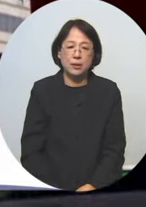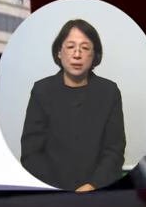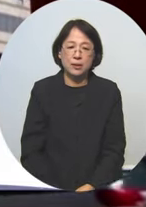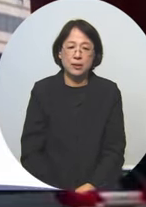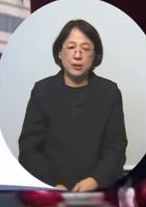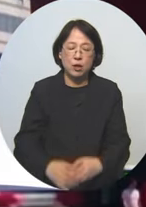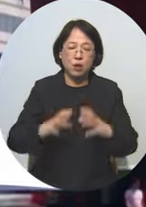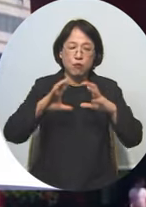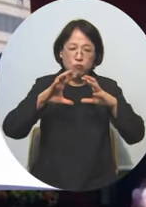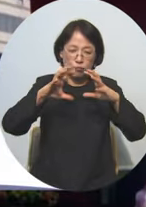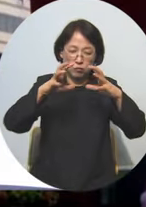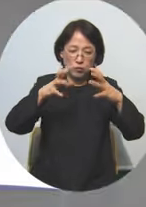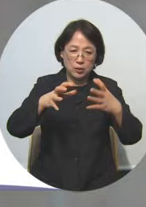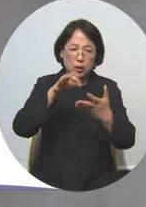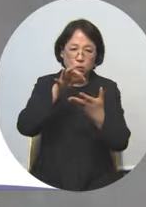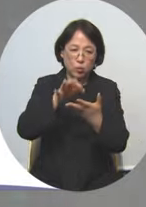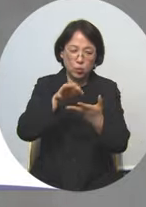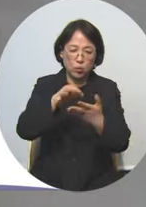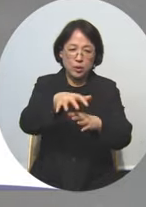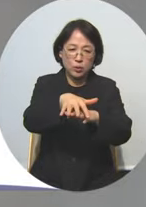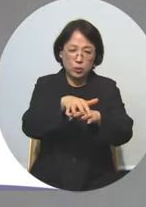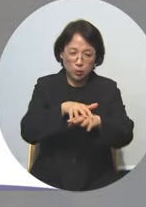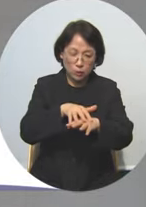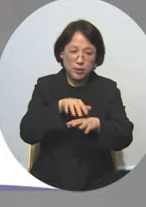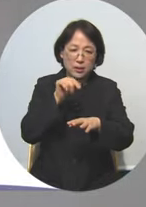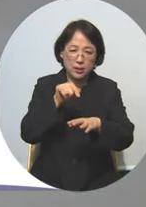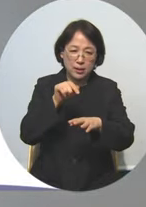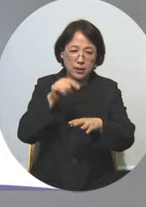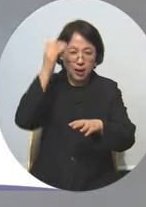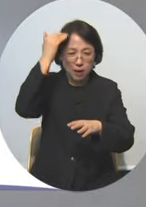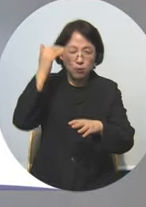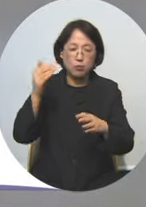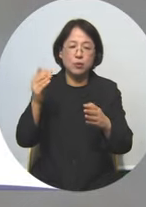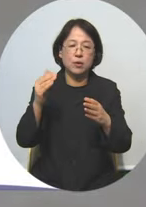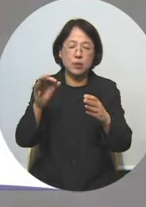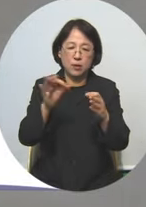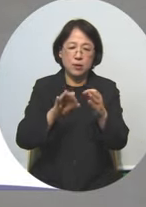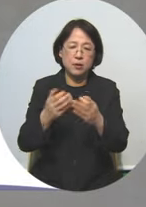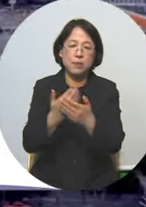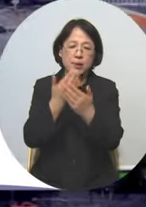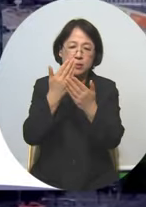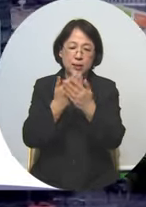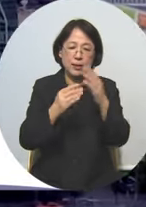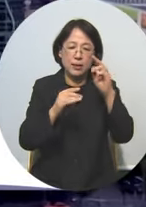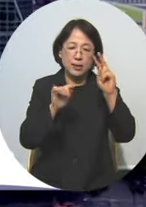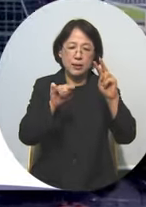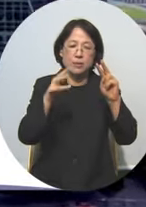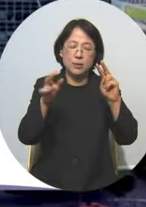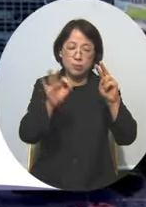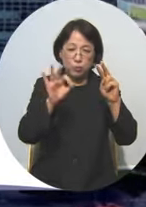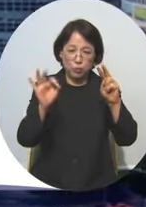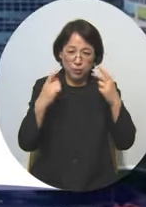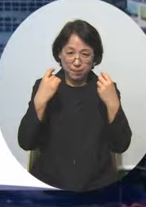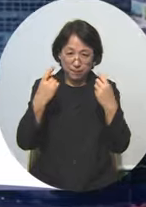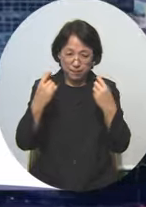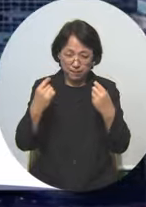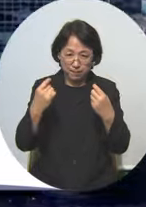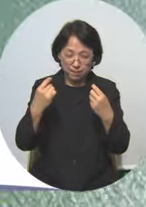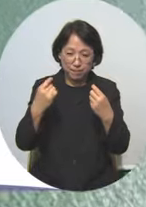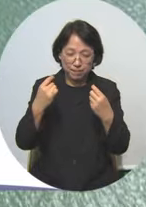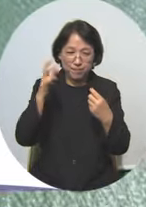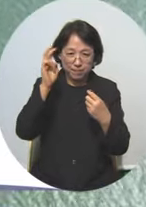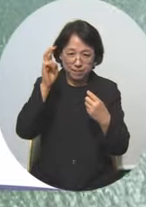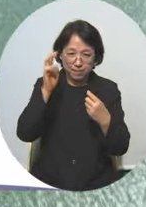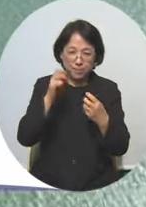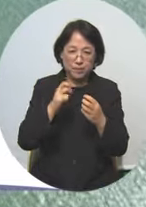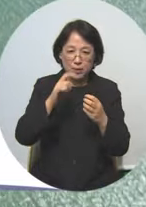IMF가 올해 우리나라 경제 성장률을 2.3%로 유지할 걸로 전망했습니다. 정부와 한국은행, OECD